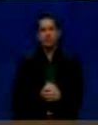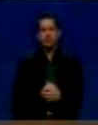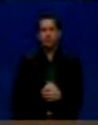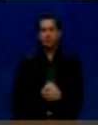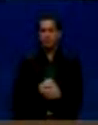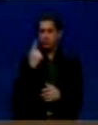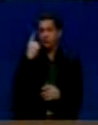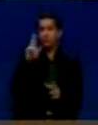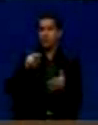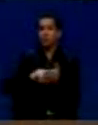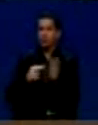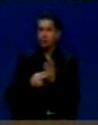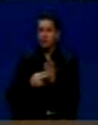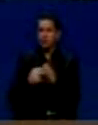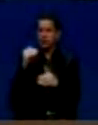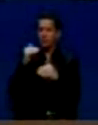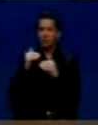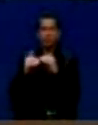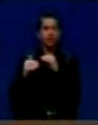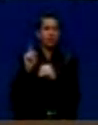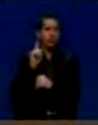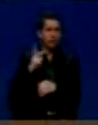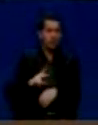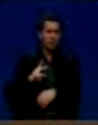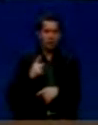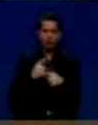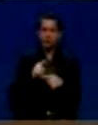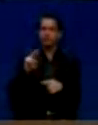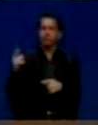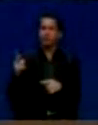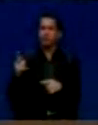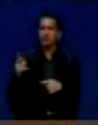problematik për shkak se e krijon këtë pabarazim mes qytetarëve dhe në anën tjetër as